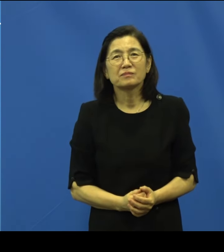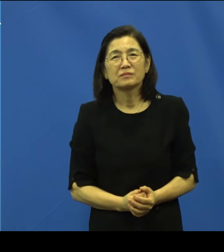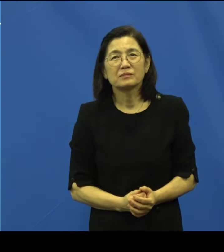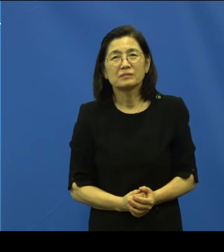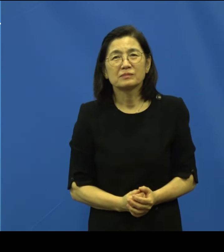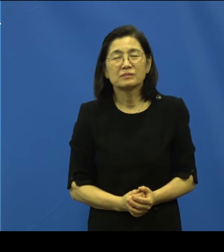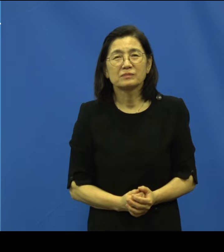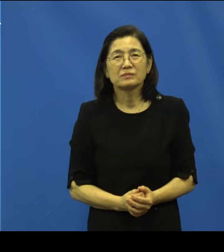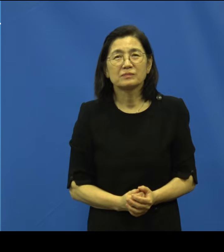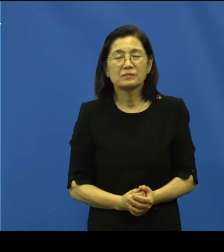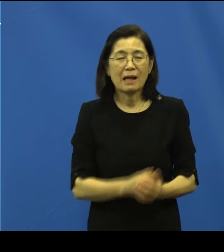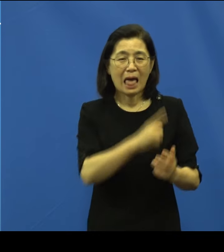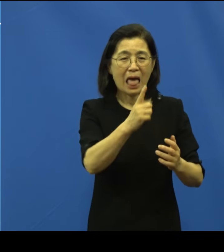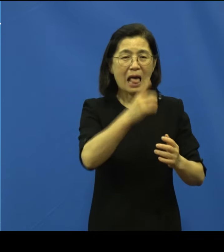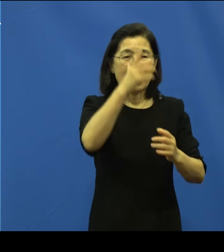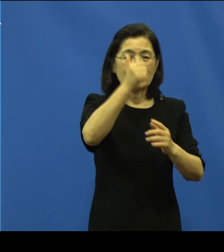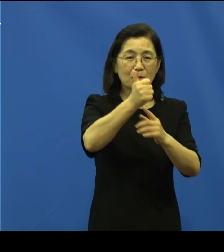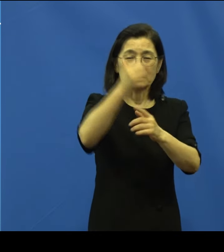도토리만 하지.